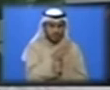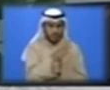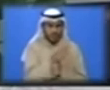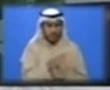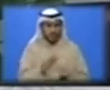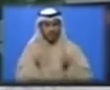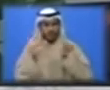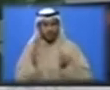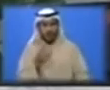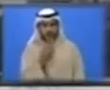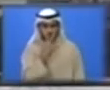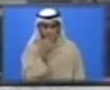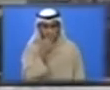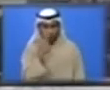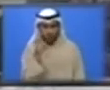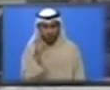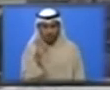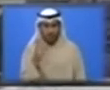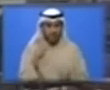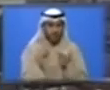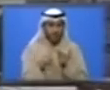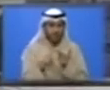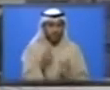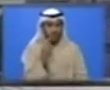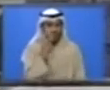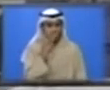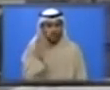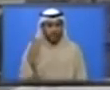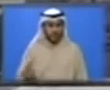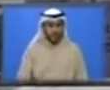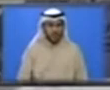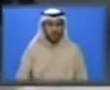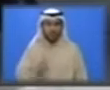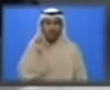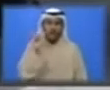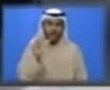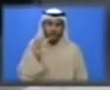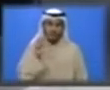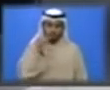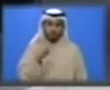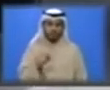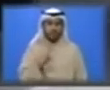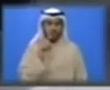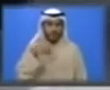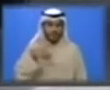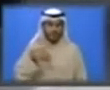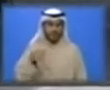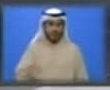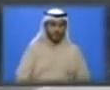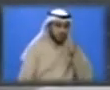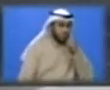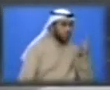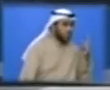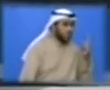إيرباص 320 و5 الإيرباص 330. راح يكون هذا الاستلام هو الطائرة الأولى مثل ما